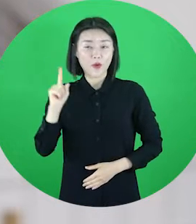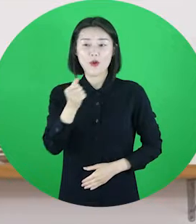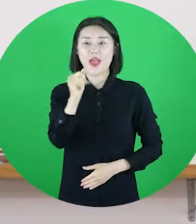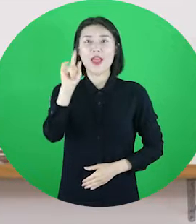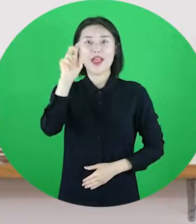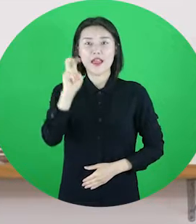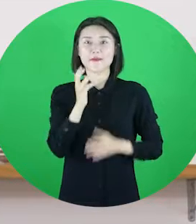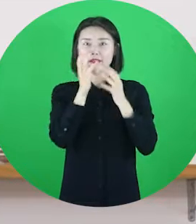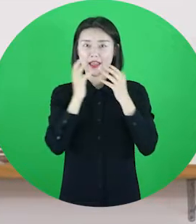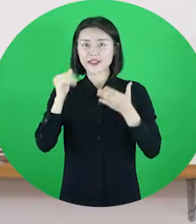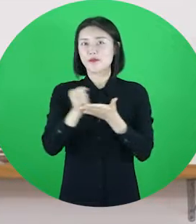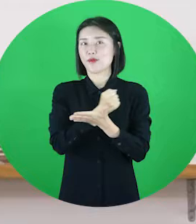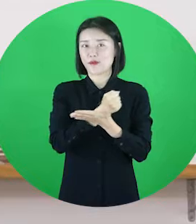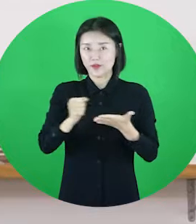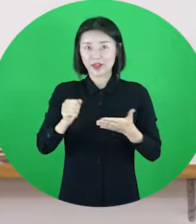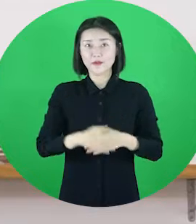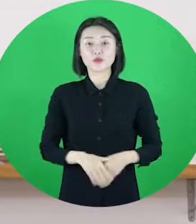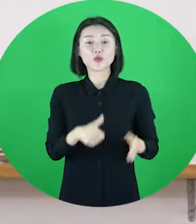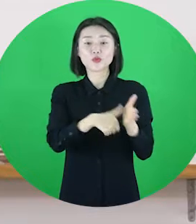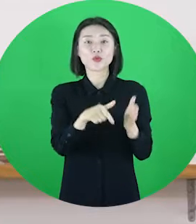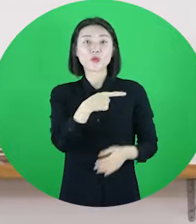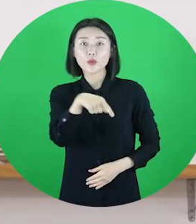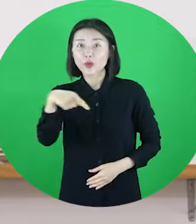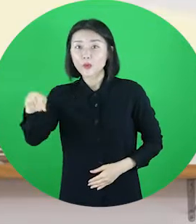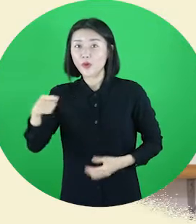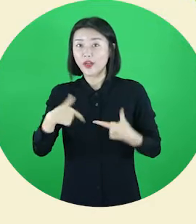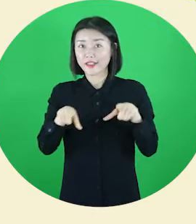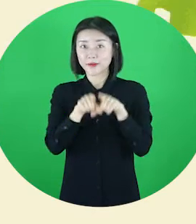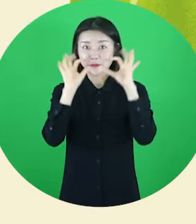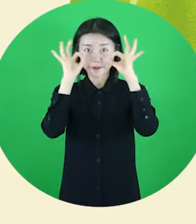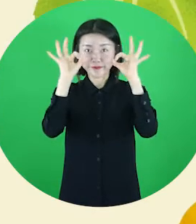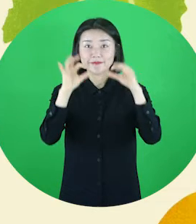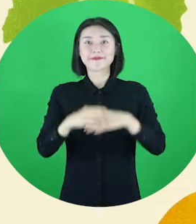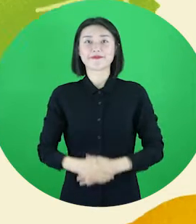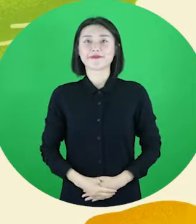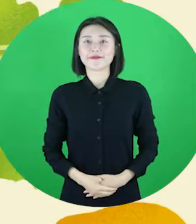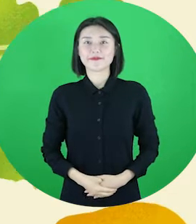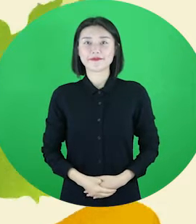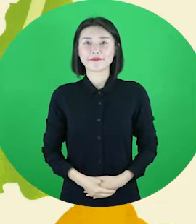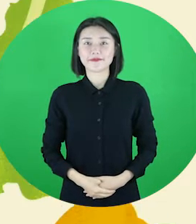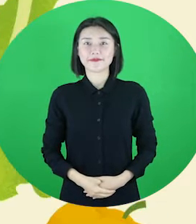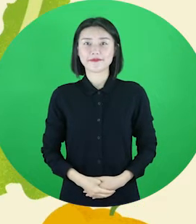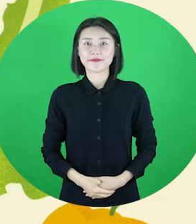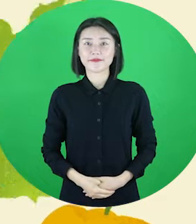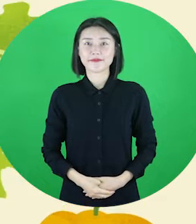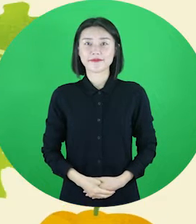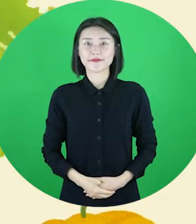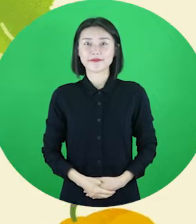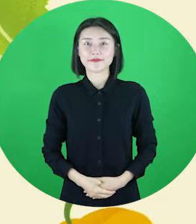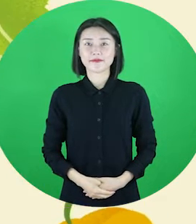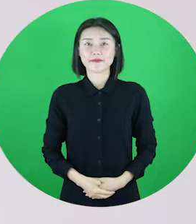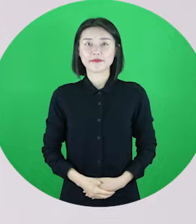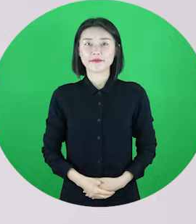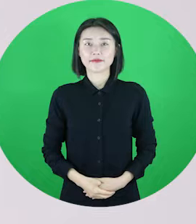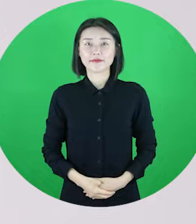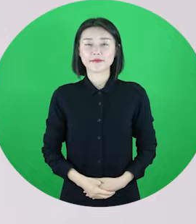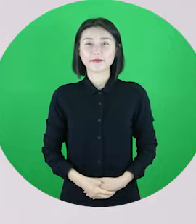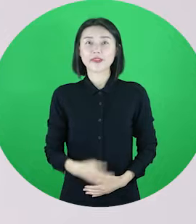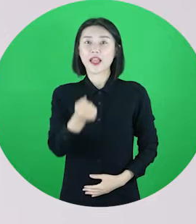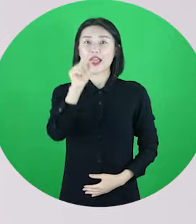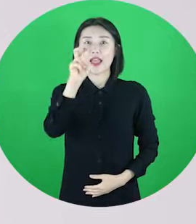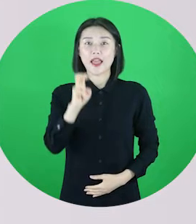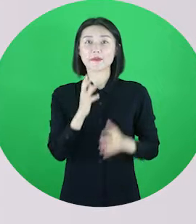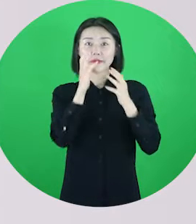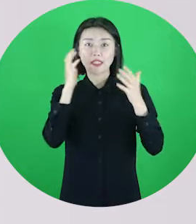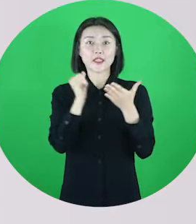텐데 그럼 우리 재료를 한번 살펴보도록 할까요? 네, 재료 소개. 햄